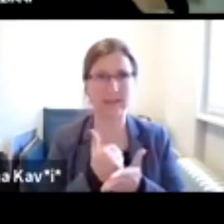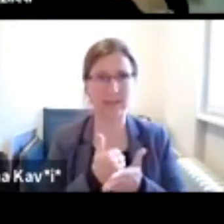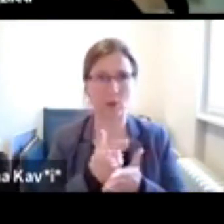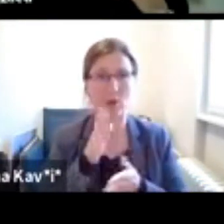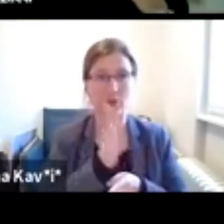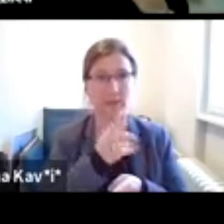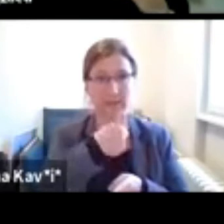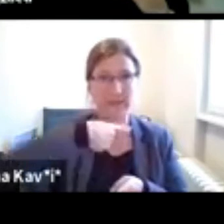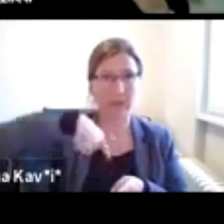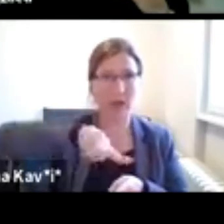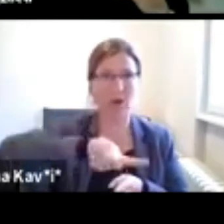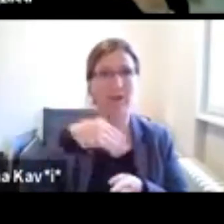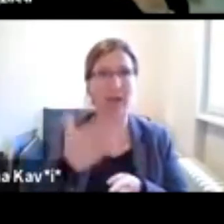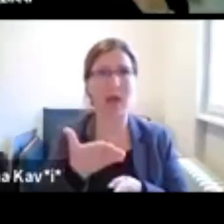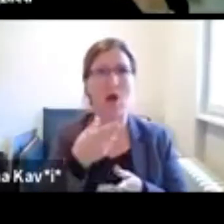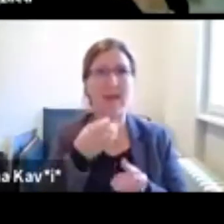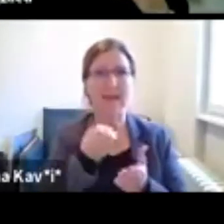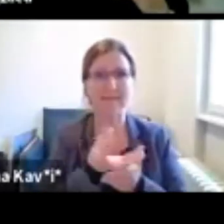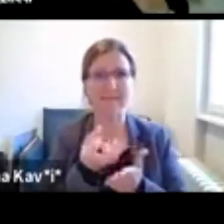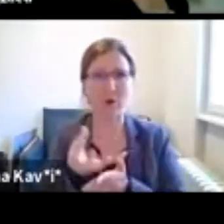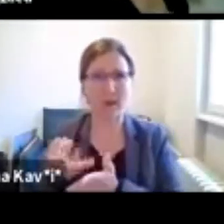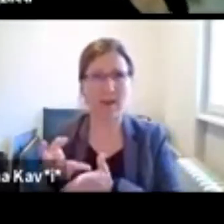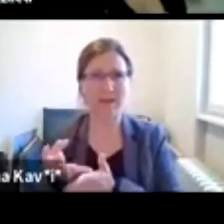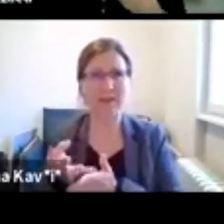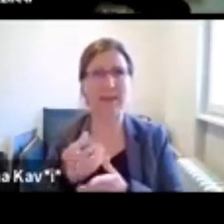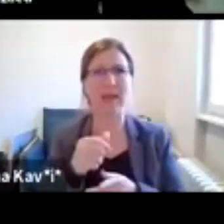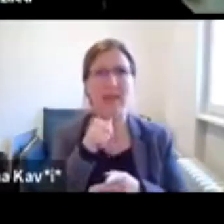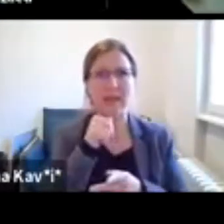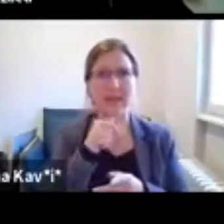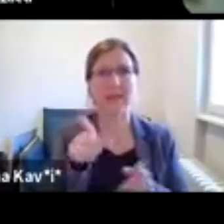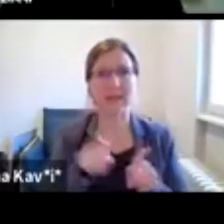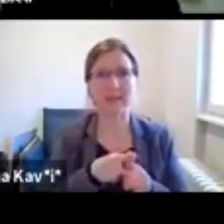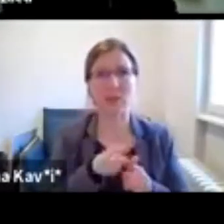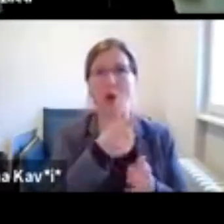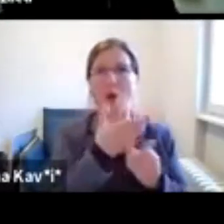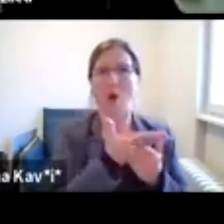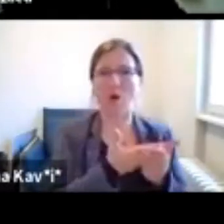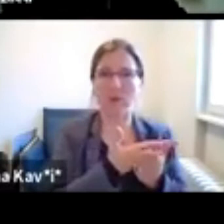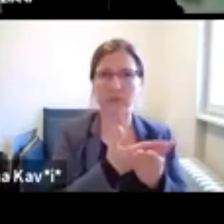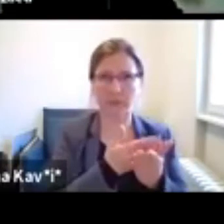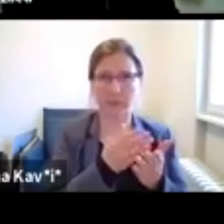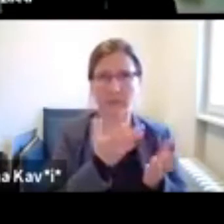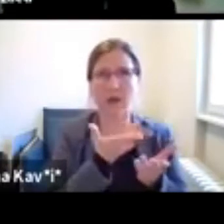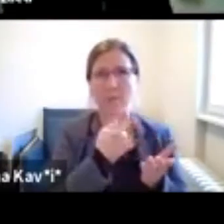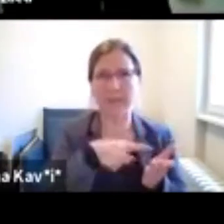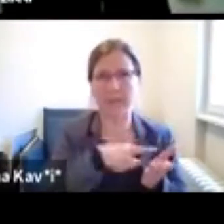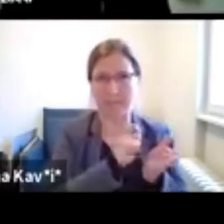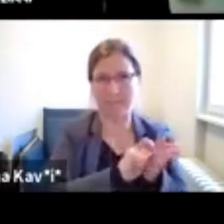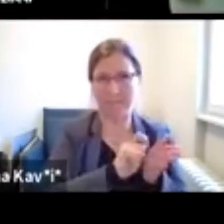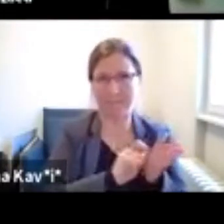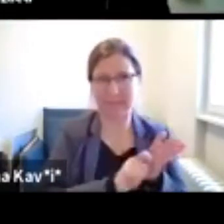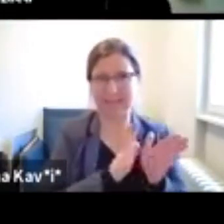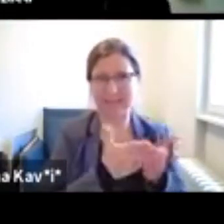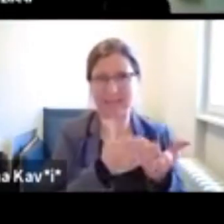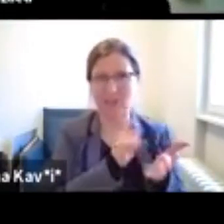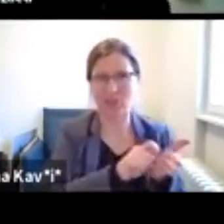određene informacije, proširili smo čak i sadržajno u odnosu na ono kako smo pisali u našim